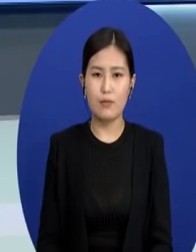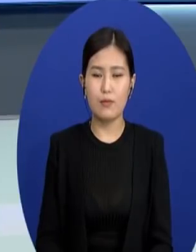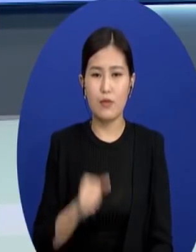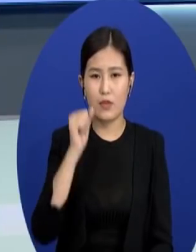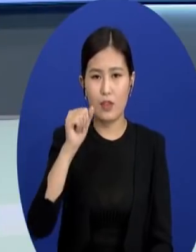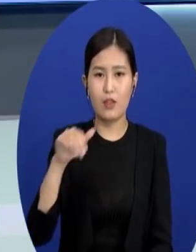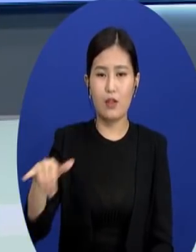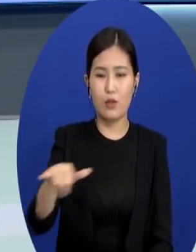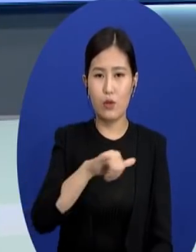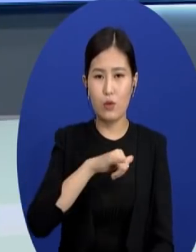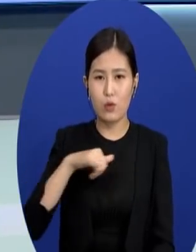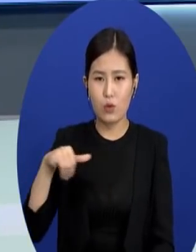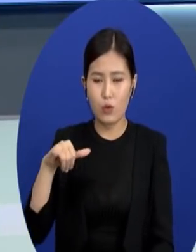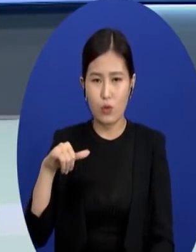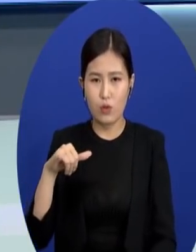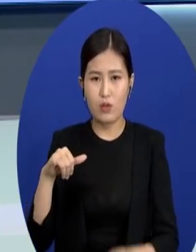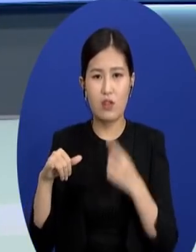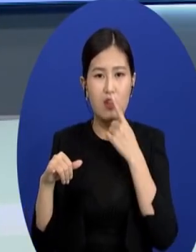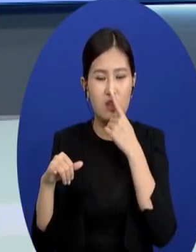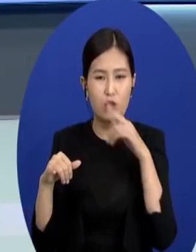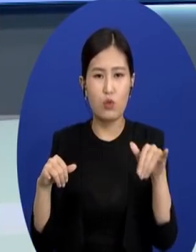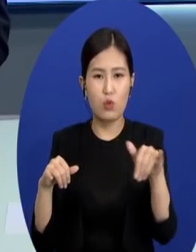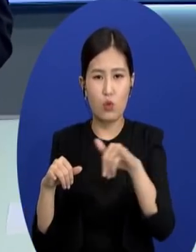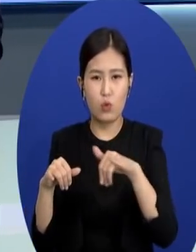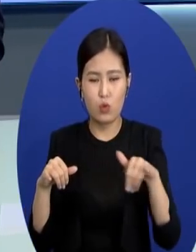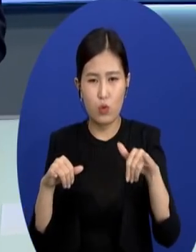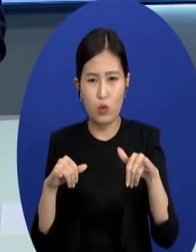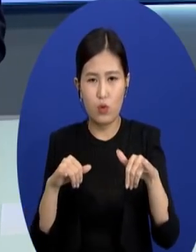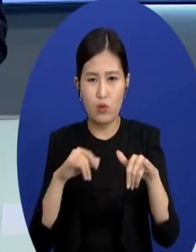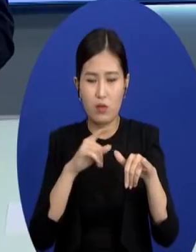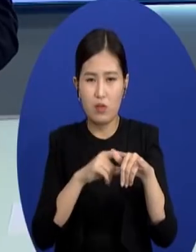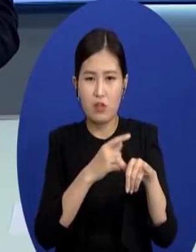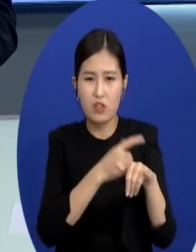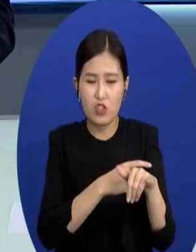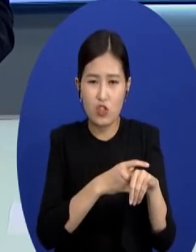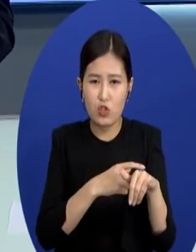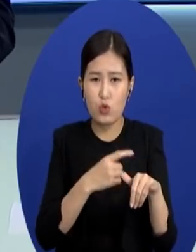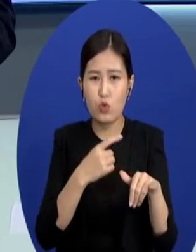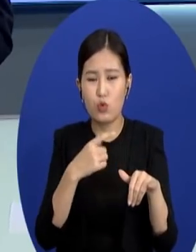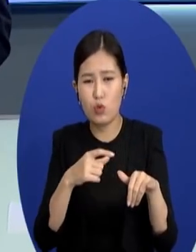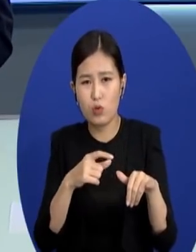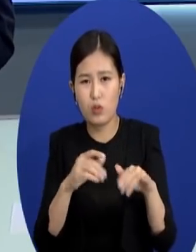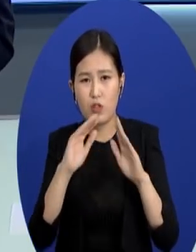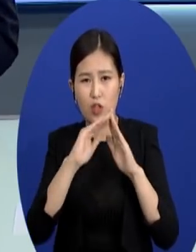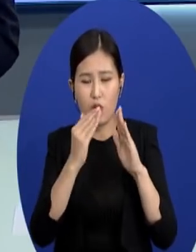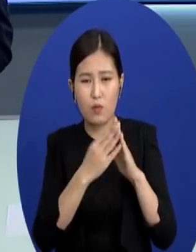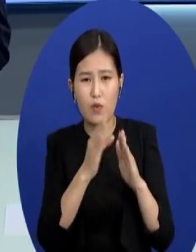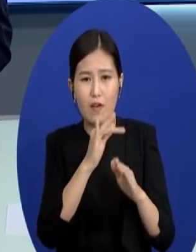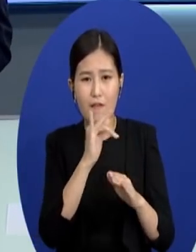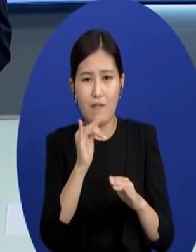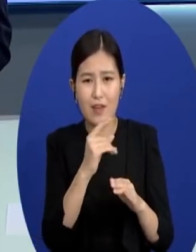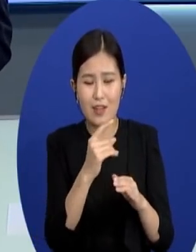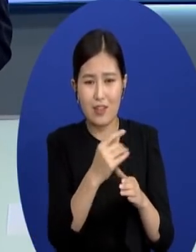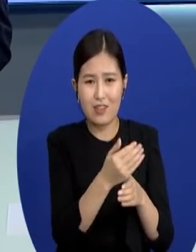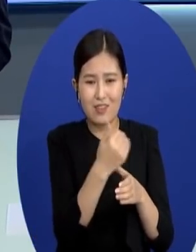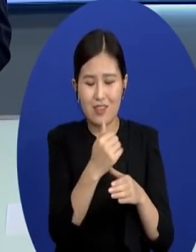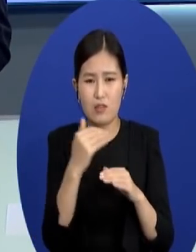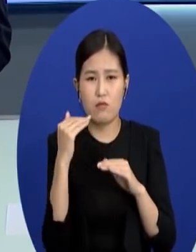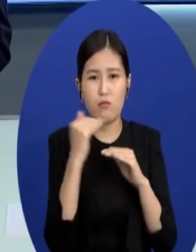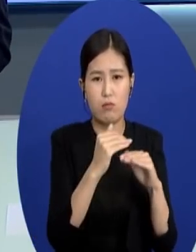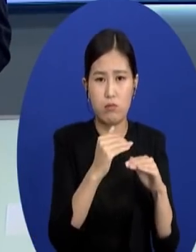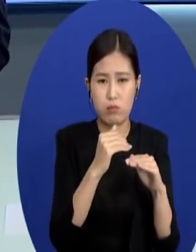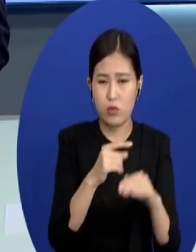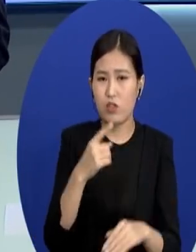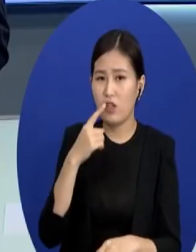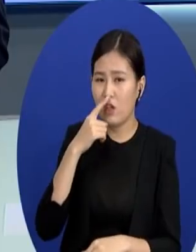Америк нэгдсэн улс бүгд найрамдахтад ард улсын эрх баригч коммунист намын гишүүд болоод тэдний гэр бүлийнхний визэнд хязгаарлалт тогтоосон байна. Харин Хятадын